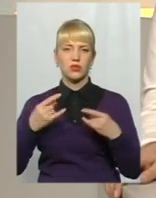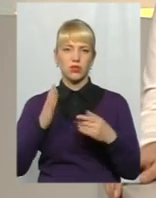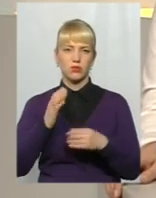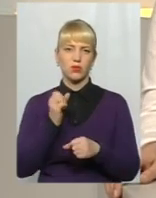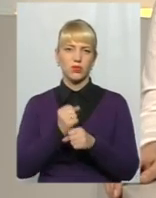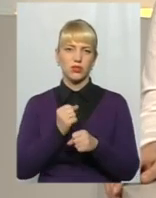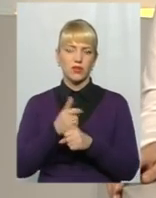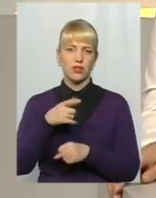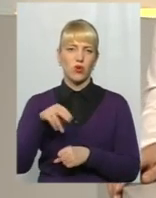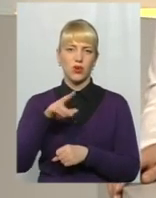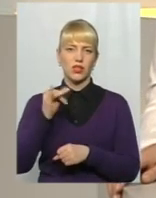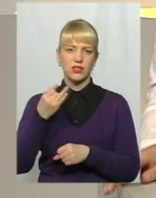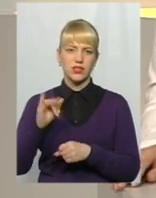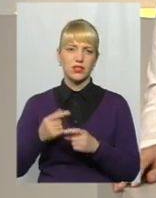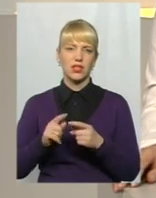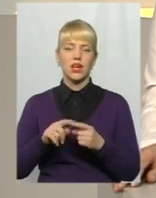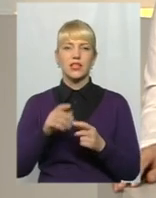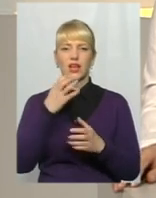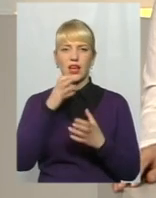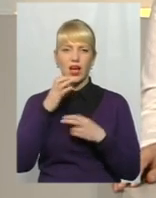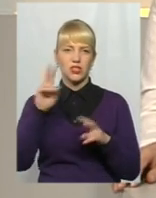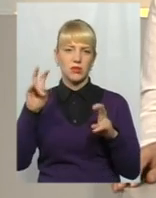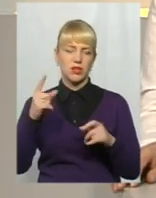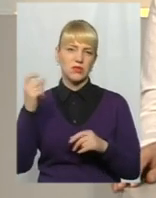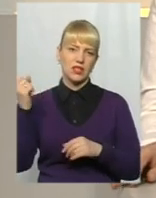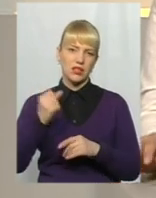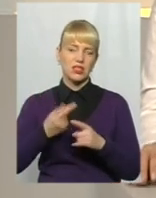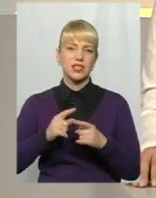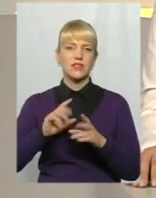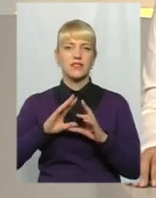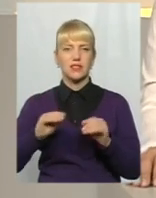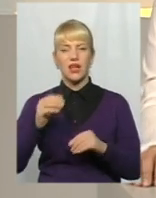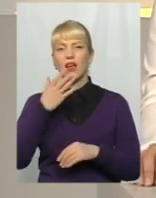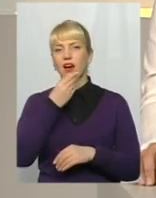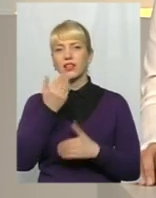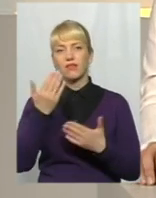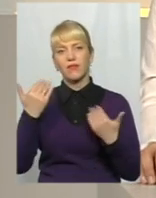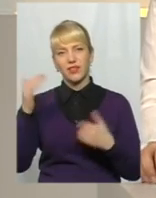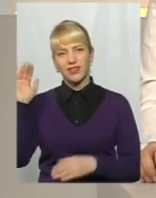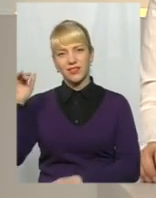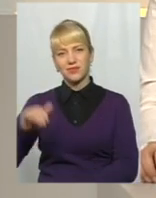Володимир Гординський з самими гарячими темами за тиждень. А на сьогодні це все. Гарних вихідних!